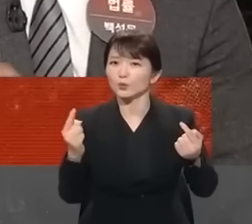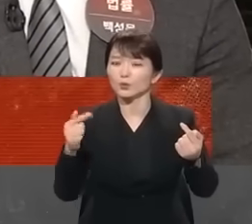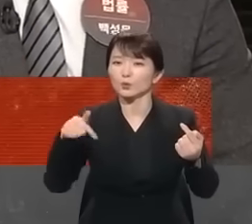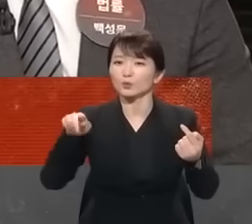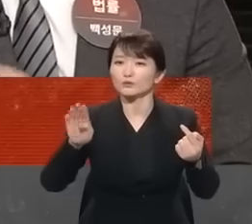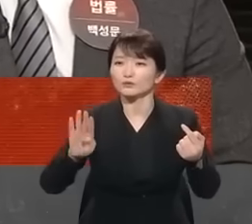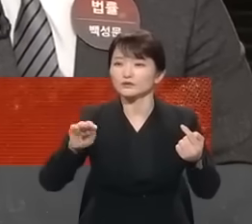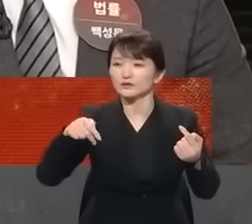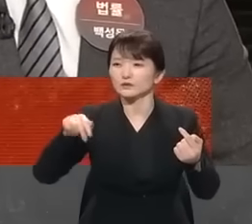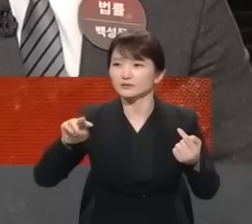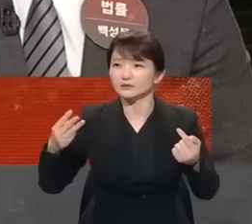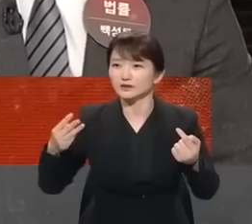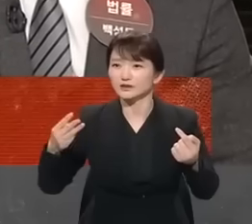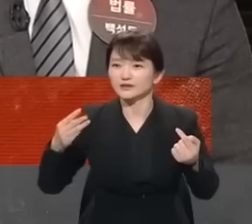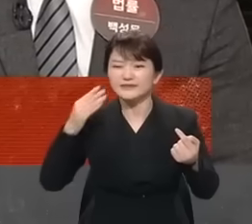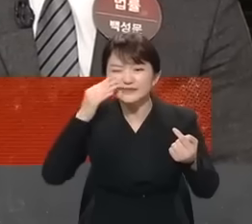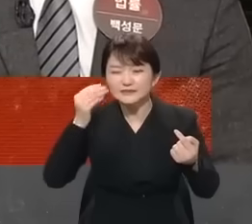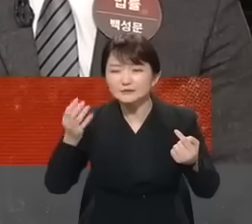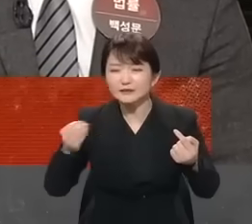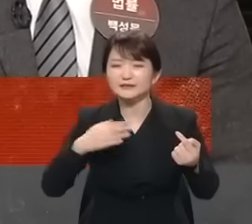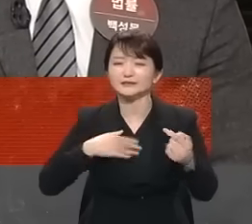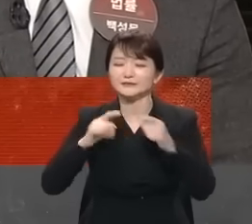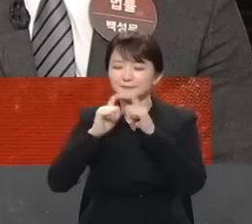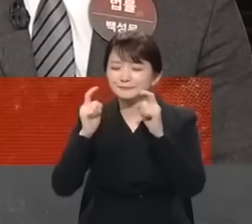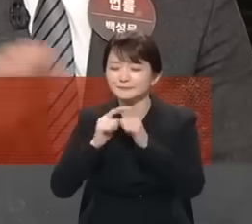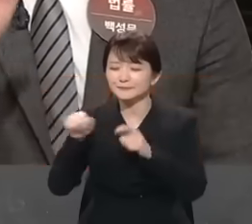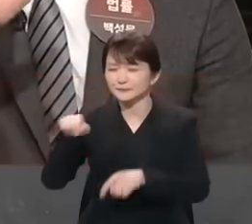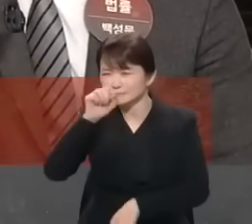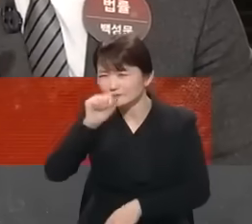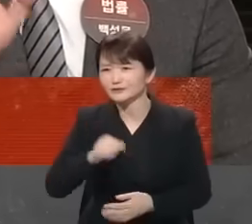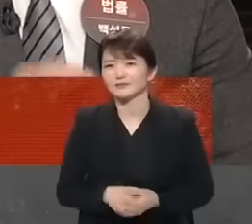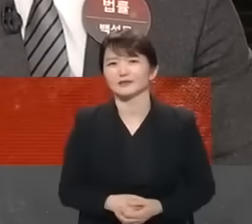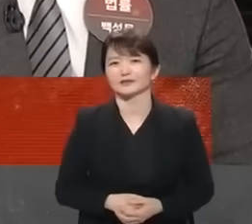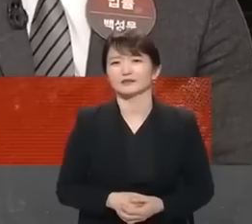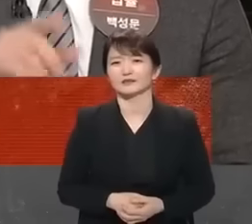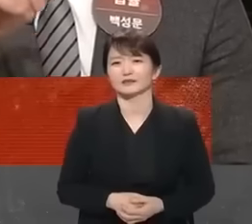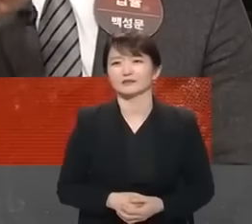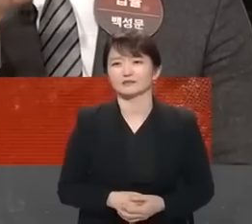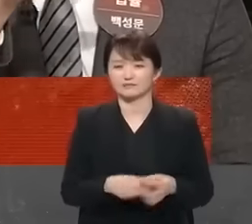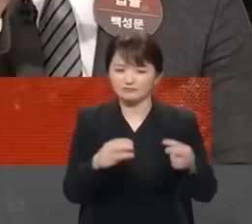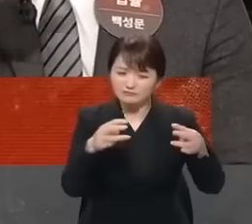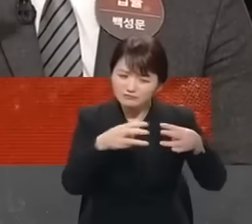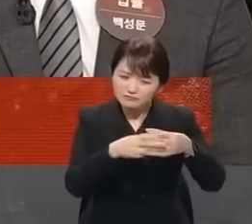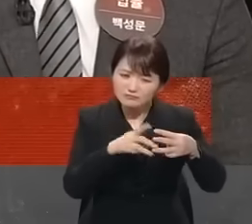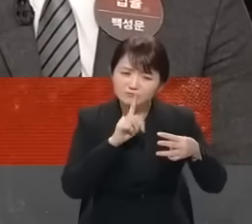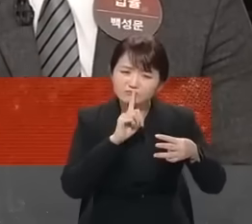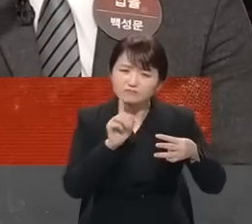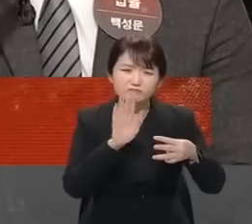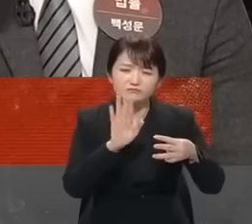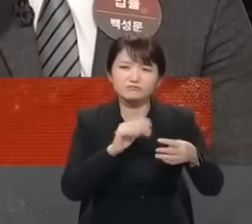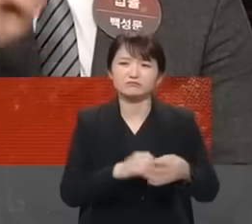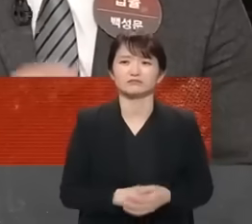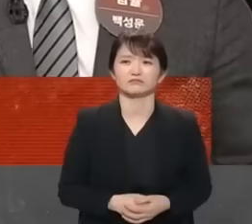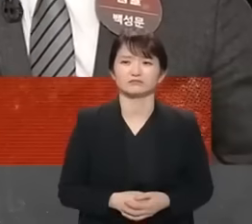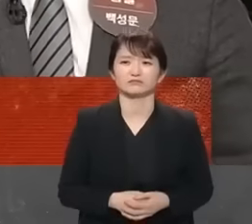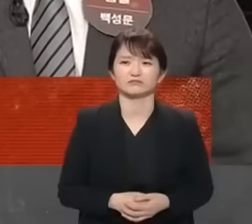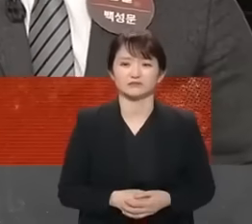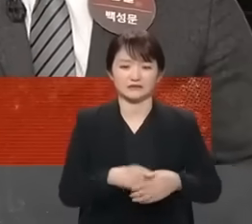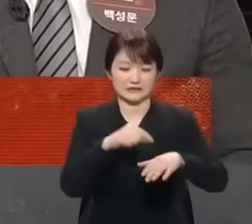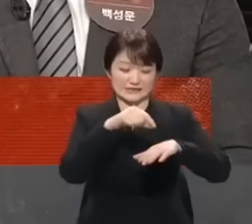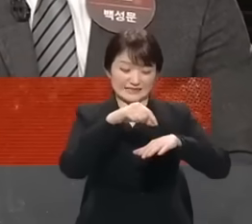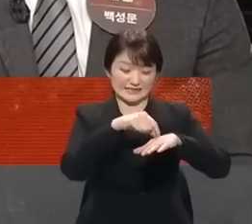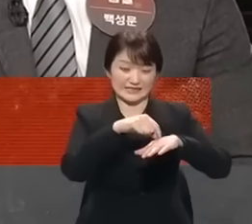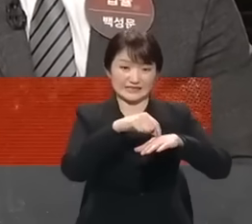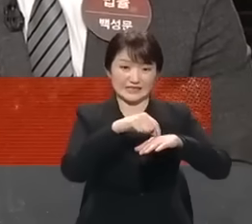그 저는 그래서 오겹살을 개인적으로 좋아하는데 저거는 무슨 겹살 논할게 아니라 그냥 저 기름 덩어리에 살이 조금 붙어 있는 거기